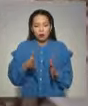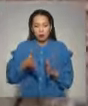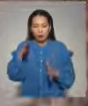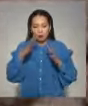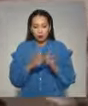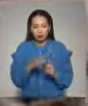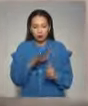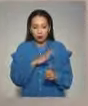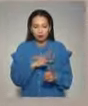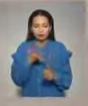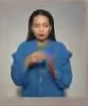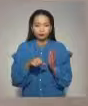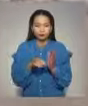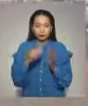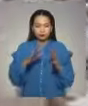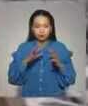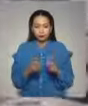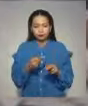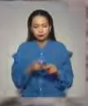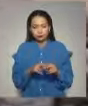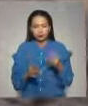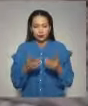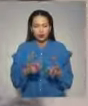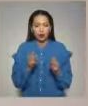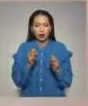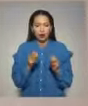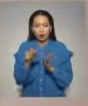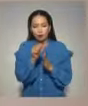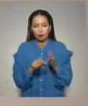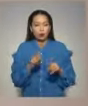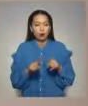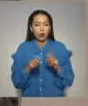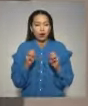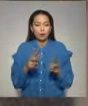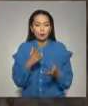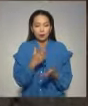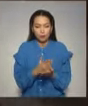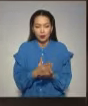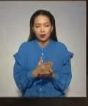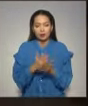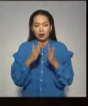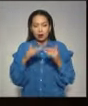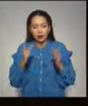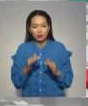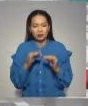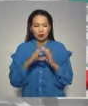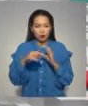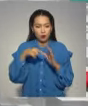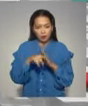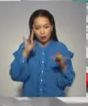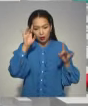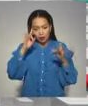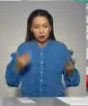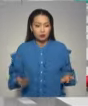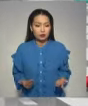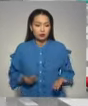ішінде 156 мың ғимарат қираған немесе құлау қаупінің алдында тұр деді елші. Ал халық шатырлар мен контейнерлерде тұрып жатыр. Апат